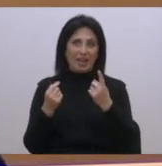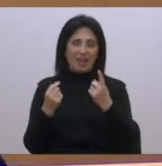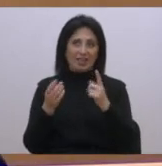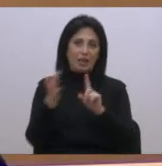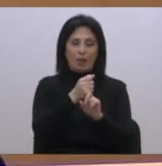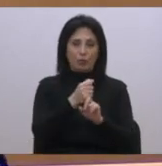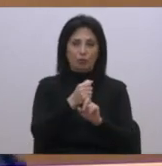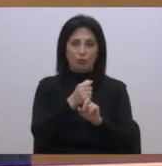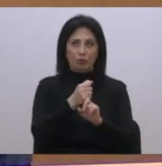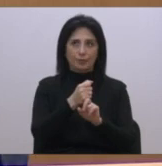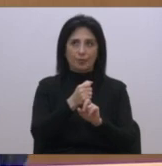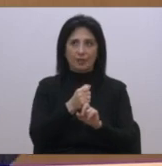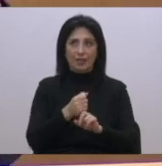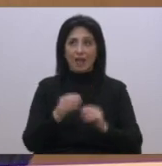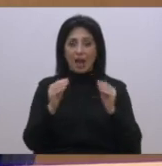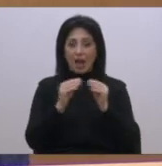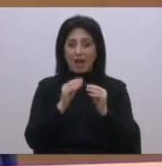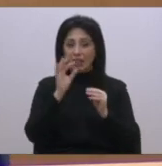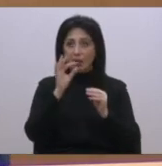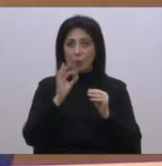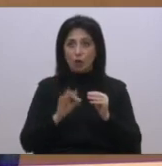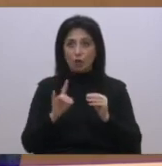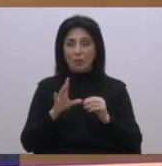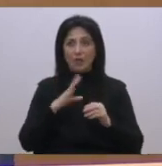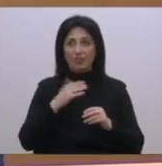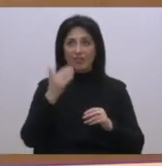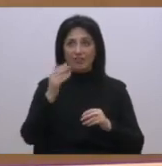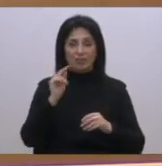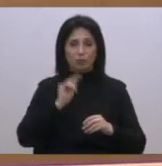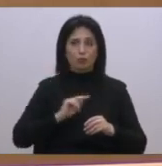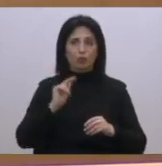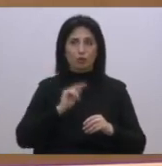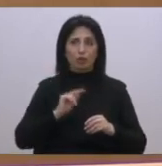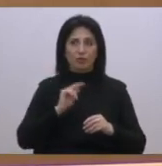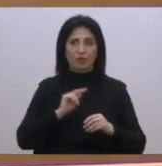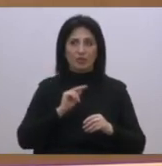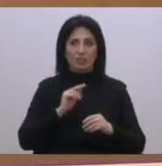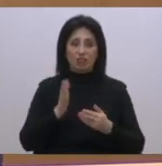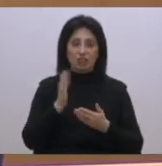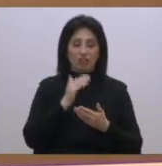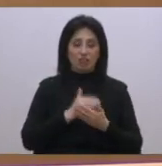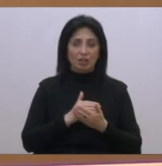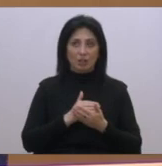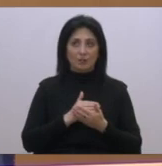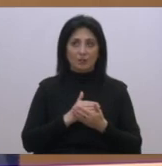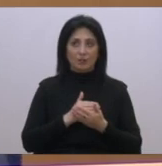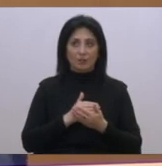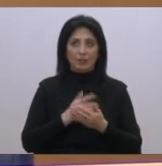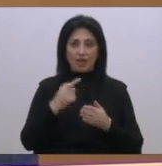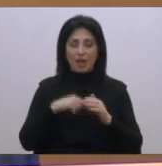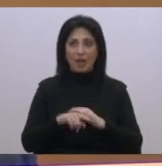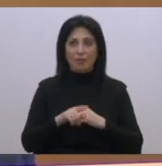gamoiçirot. Anu ati procentit rom iqos tkveni mushaobis asetvat shedegi